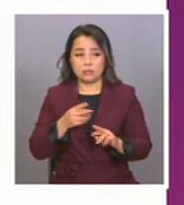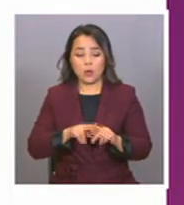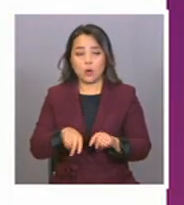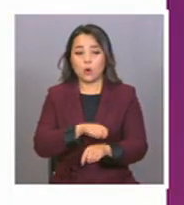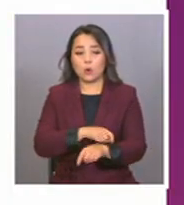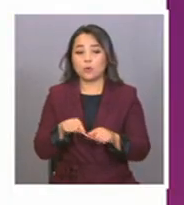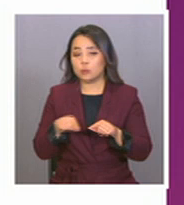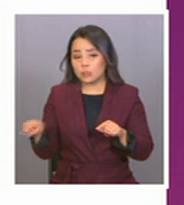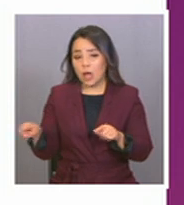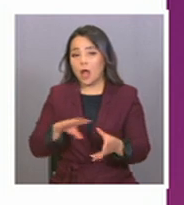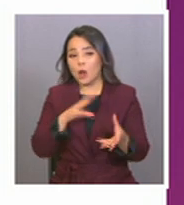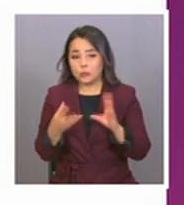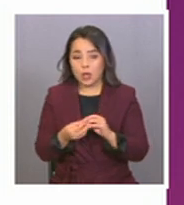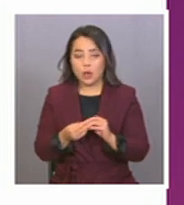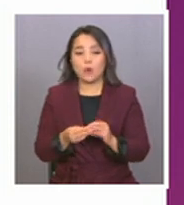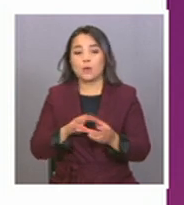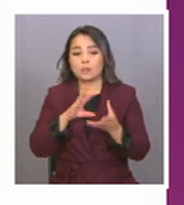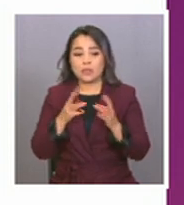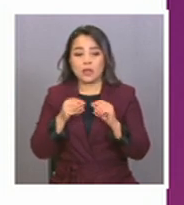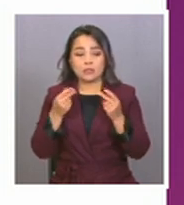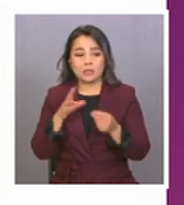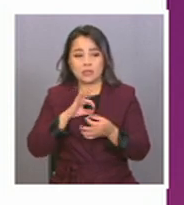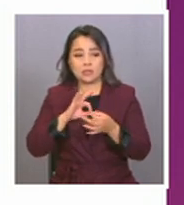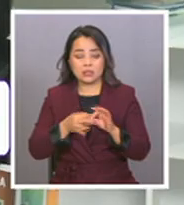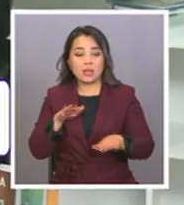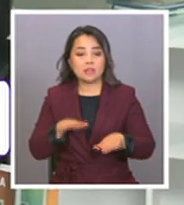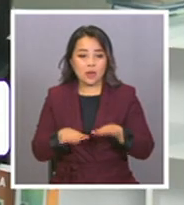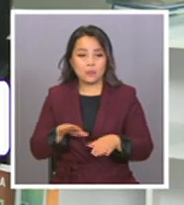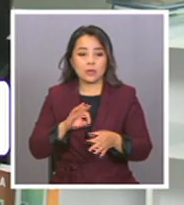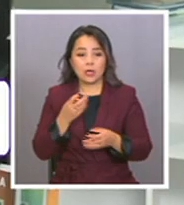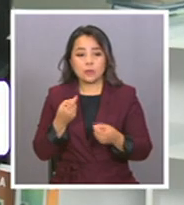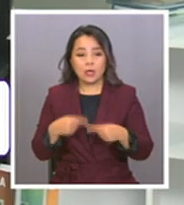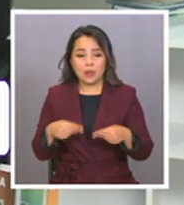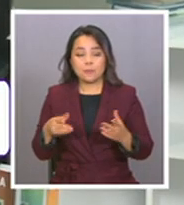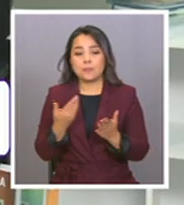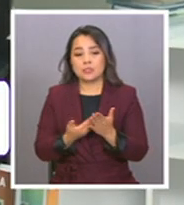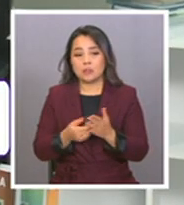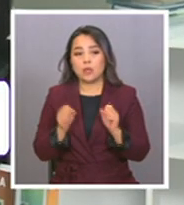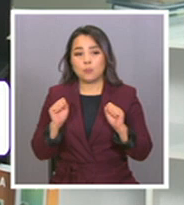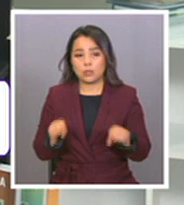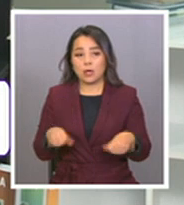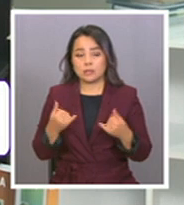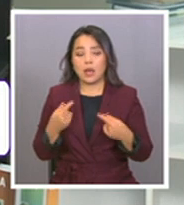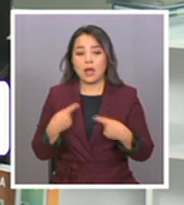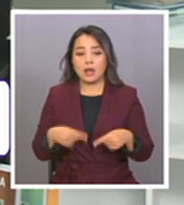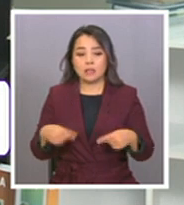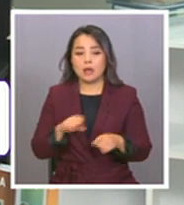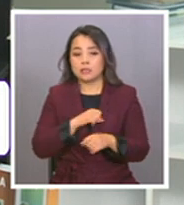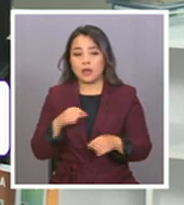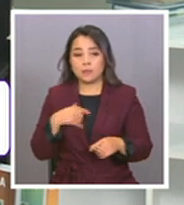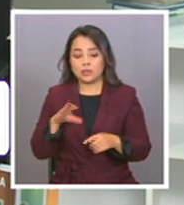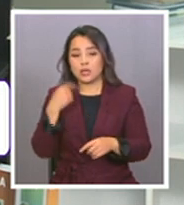ұзындық, аудан, көлем, масса және тағы басқа мысалдар бола алады. Яғни, әр қайсының өзіне